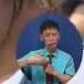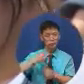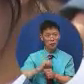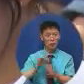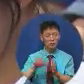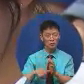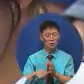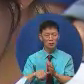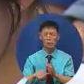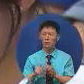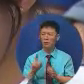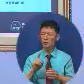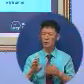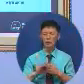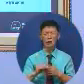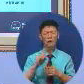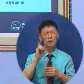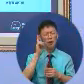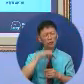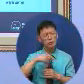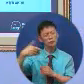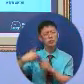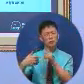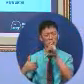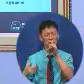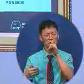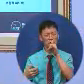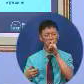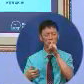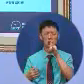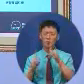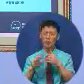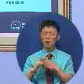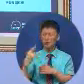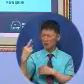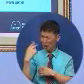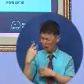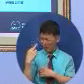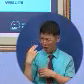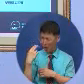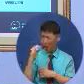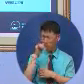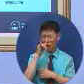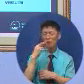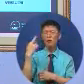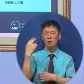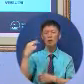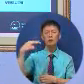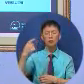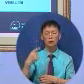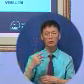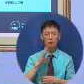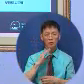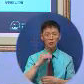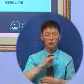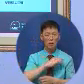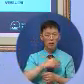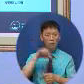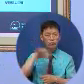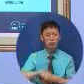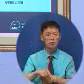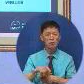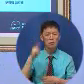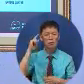보면 나쁜 피드백도 받아요. 그죠? 틀렸다라는 피드백도 받잖아요. 그 틀렸다라는 게 유능감을